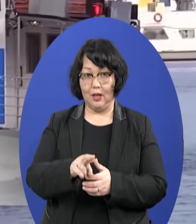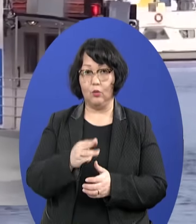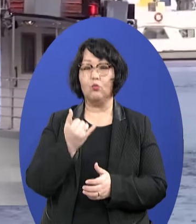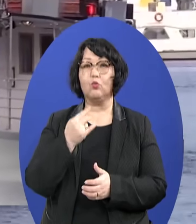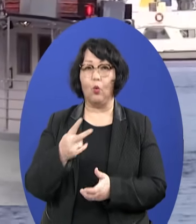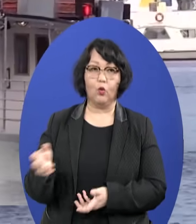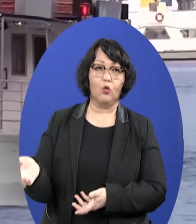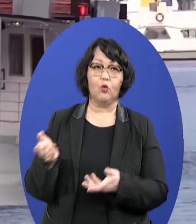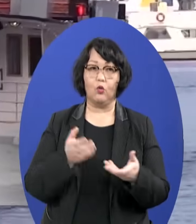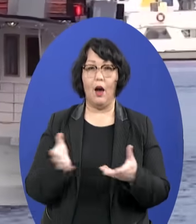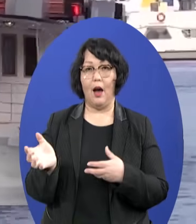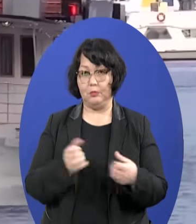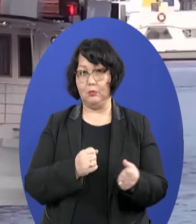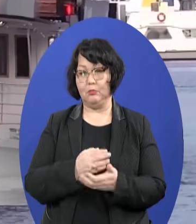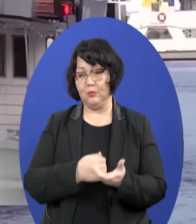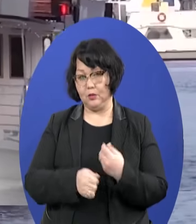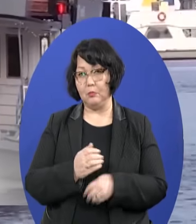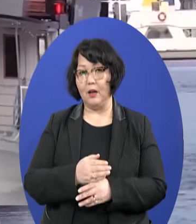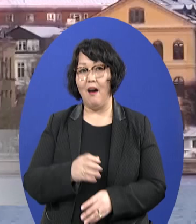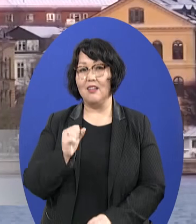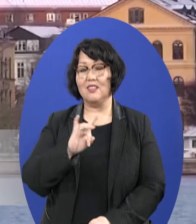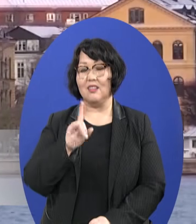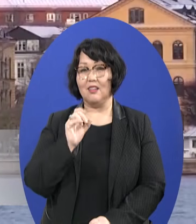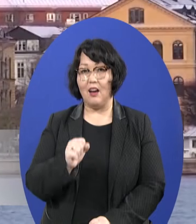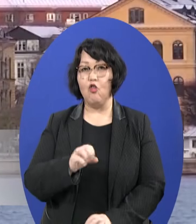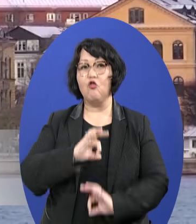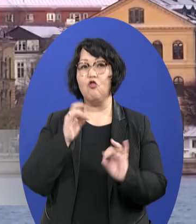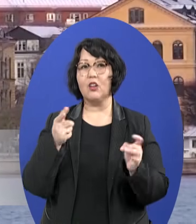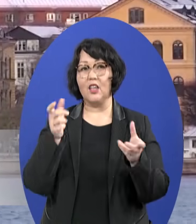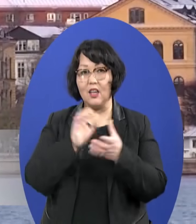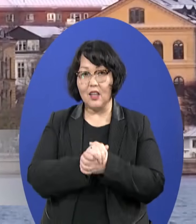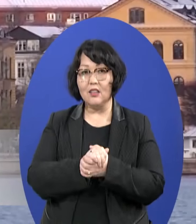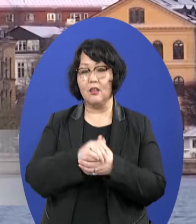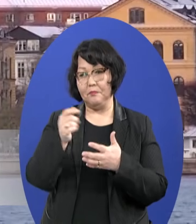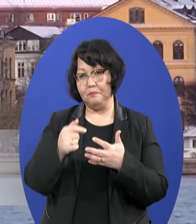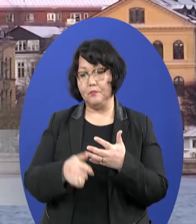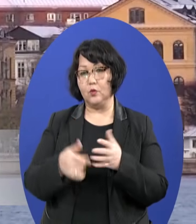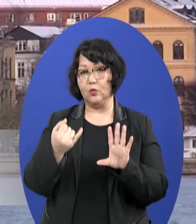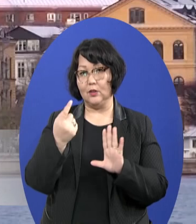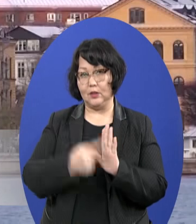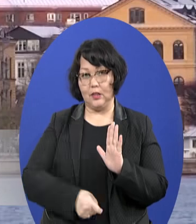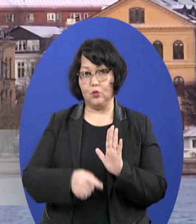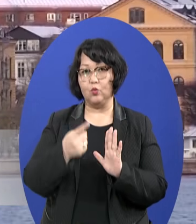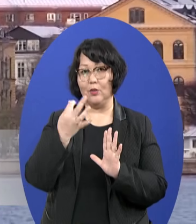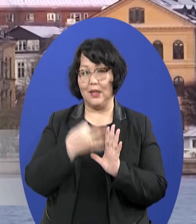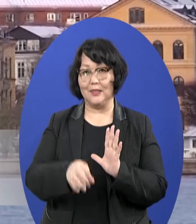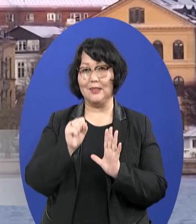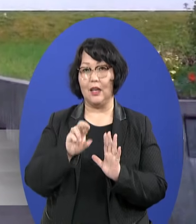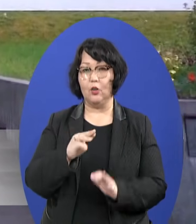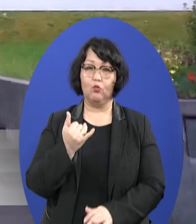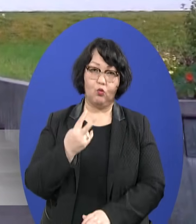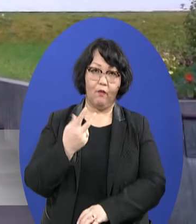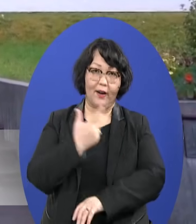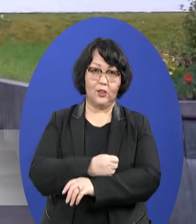гэж мэдэгдэж байгаа юм. За мөн AstraZeneca-гийн өөр гэрээний заалтад тусгагдсны дагуу 6 сард 180 сая тун вакциныг